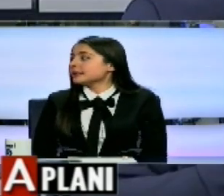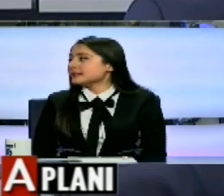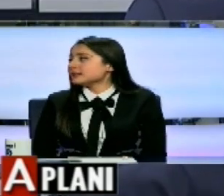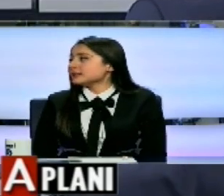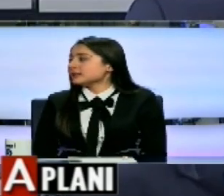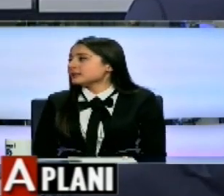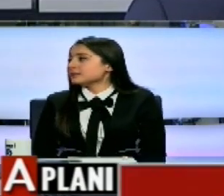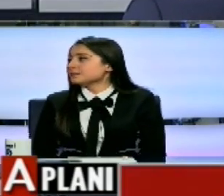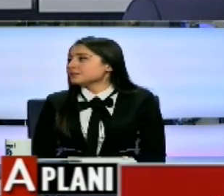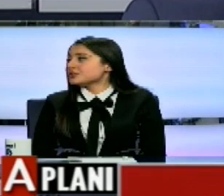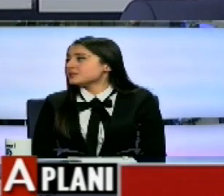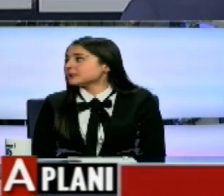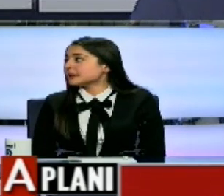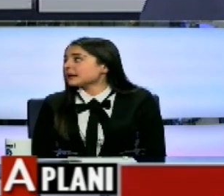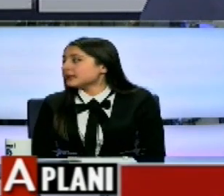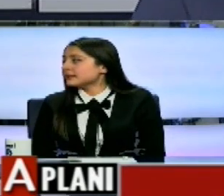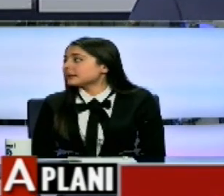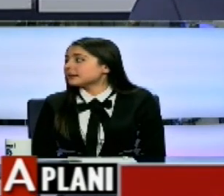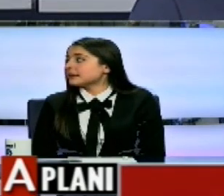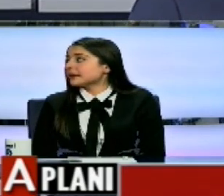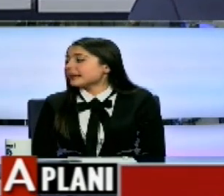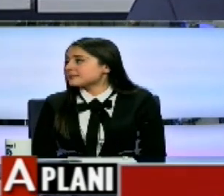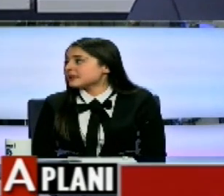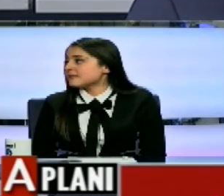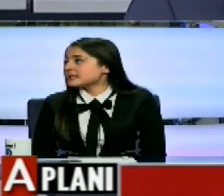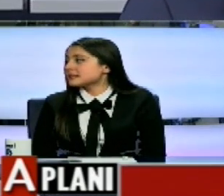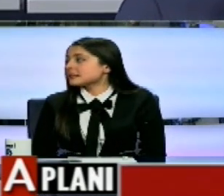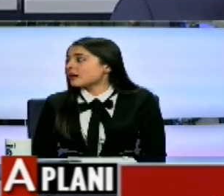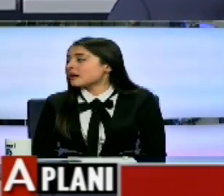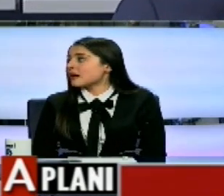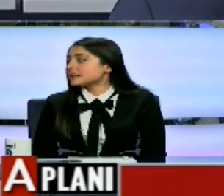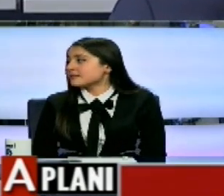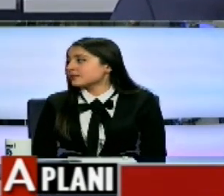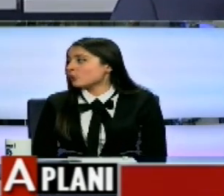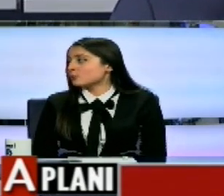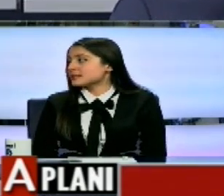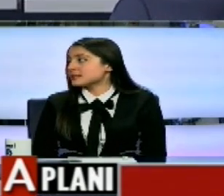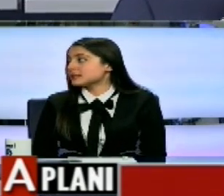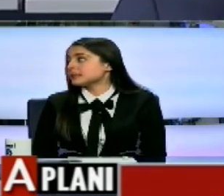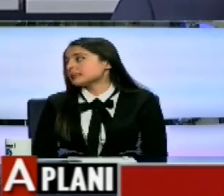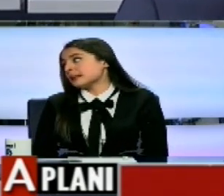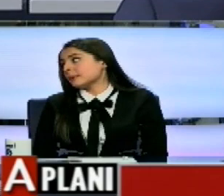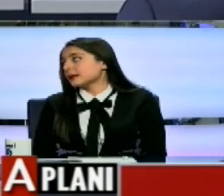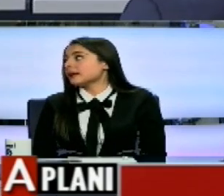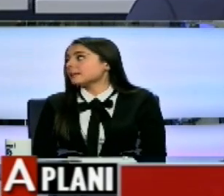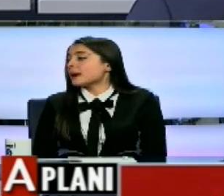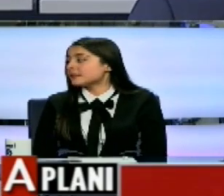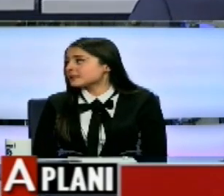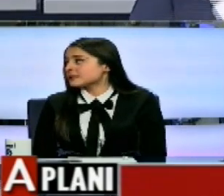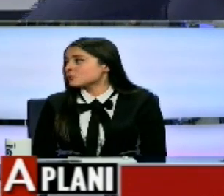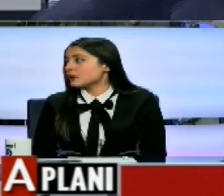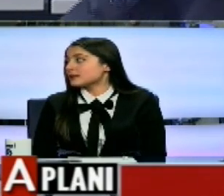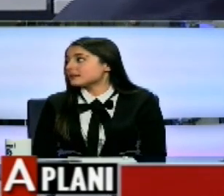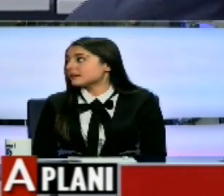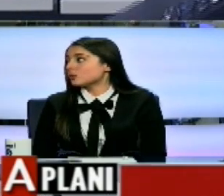Şöyle ki işitme engellerde eğitim seviyesinin alt seviyede olmasının gibi maneviyatın